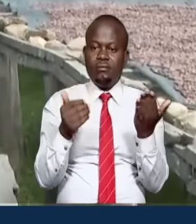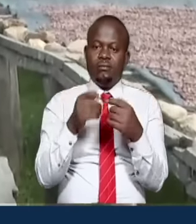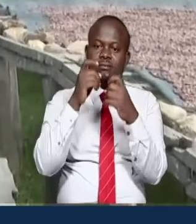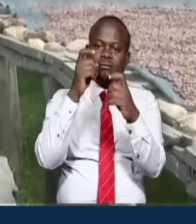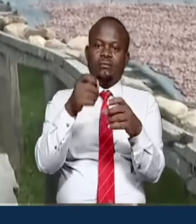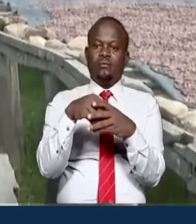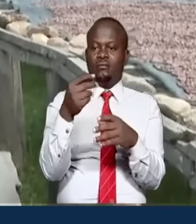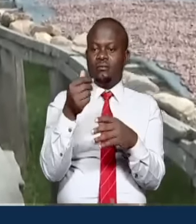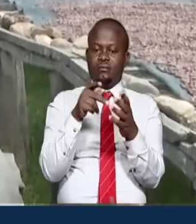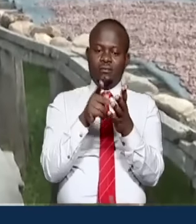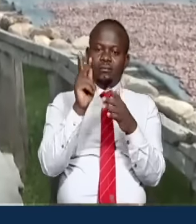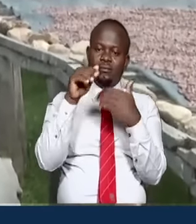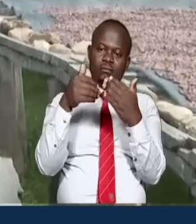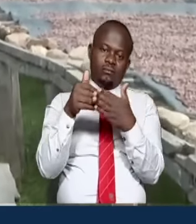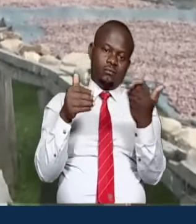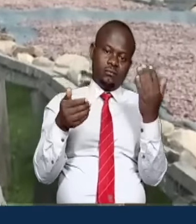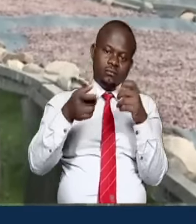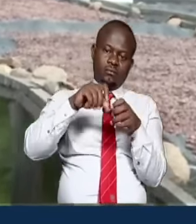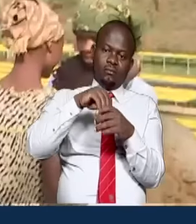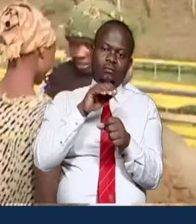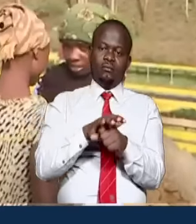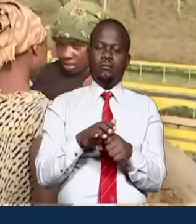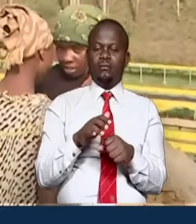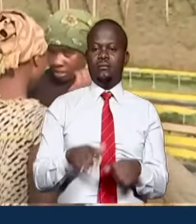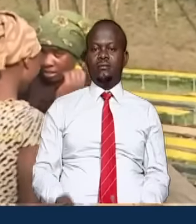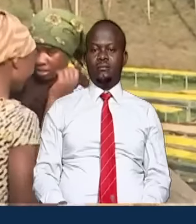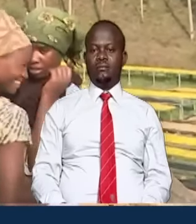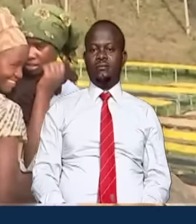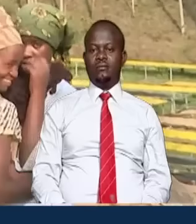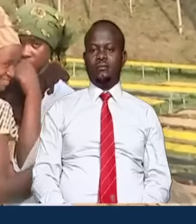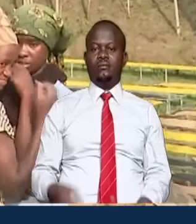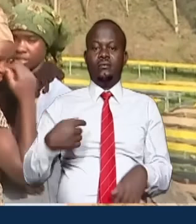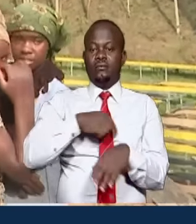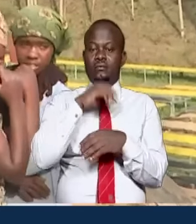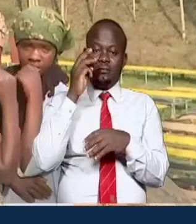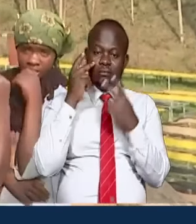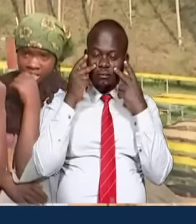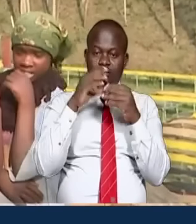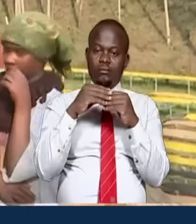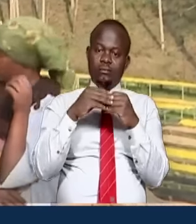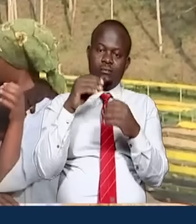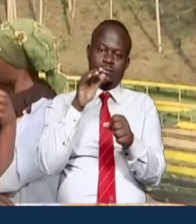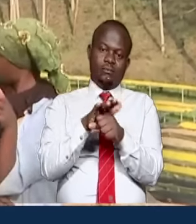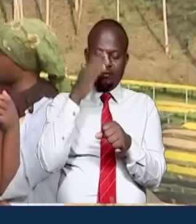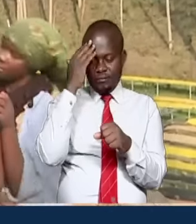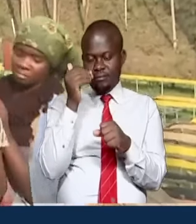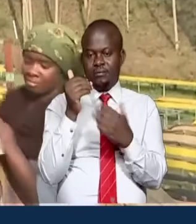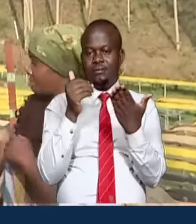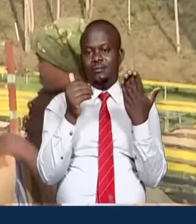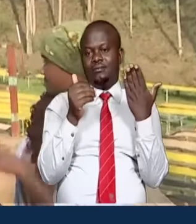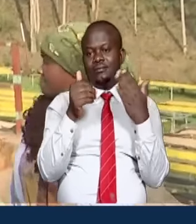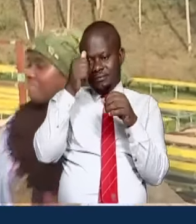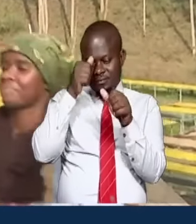ngo amafaranga bagurirwaho agiye kwiyongera. Nigera hanze tuzabona amadovize menshi ngo turizera ko igiciro kiziyongera tukijwe